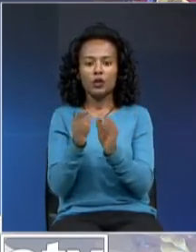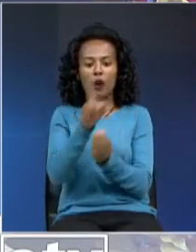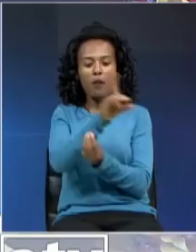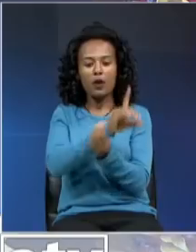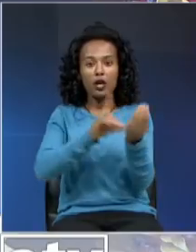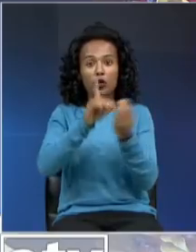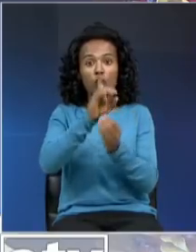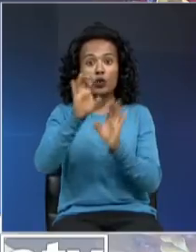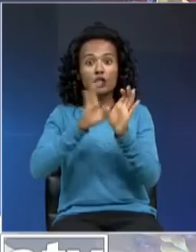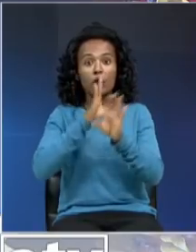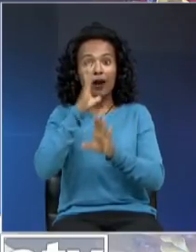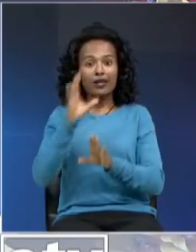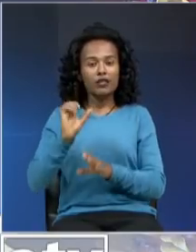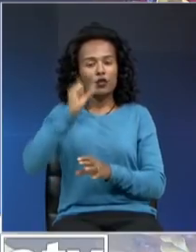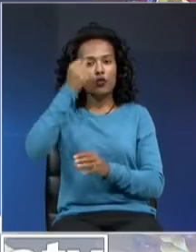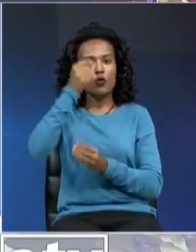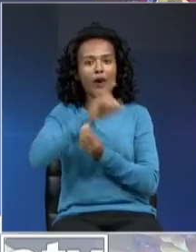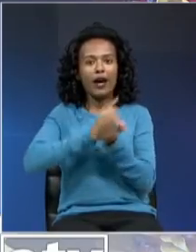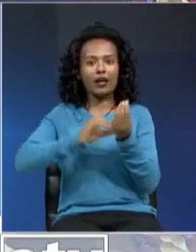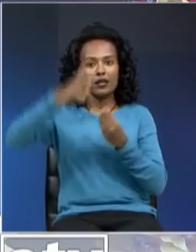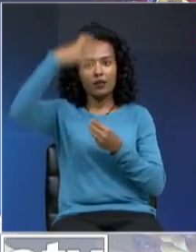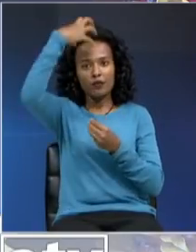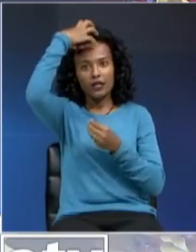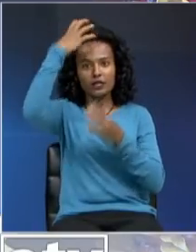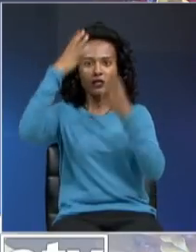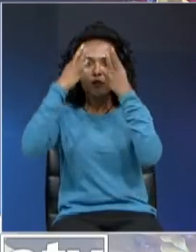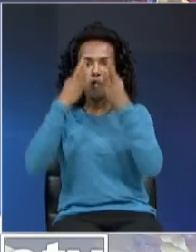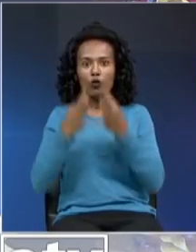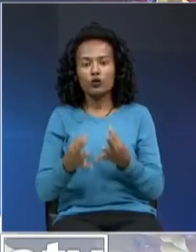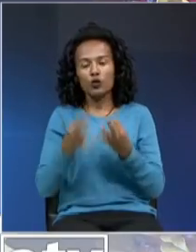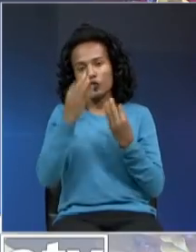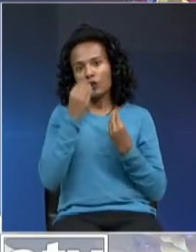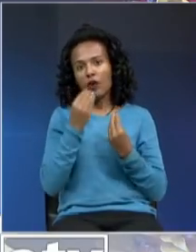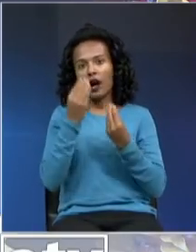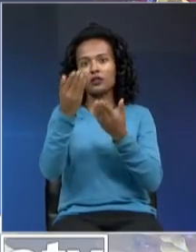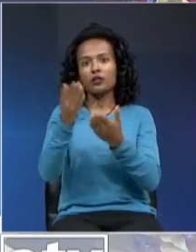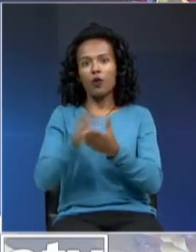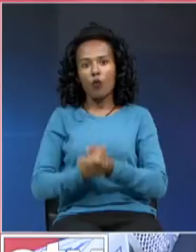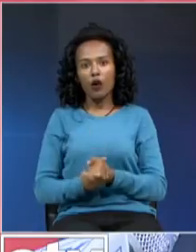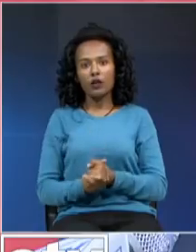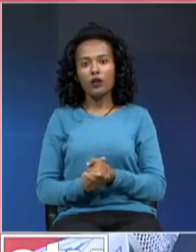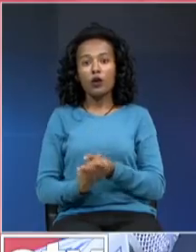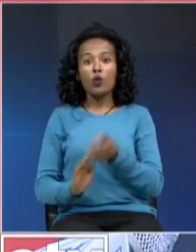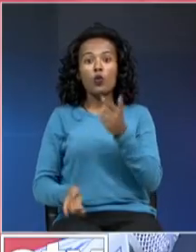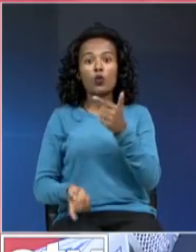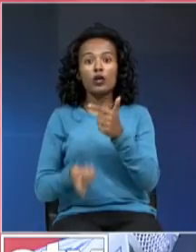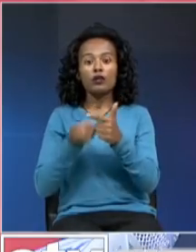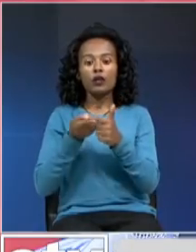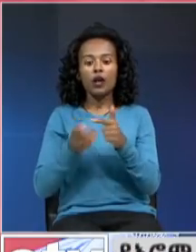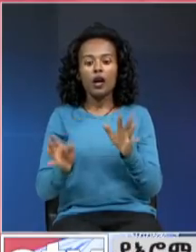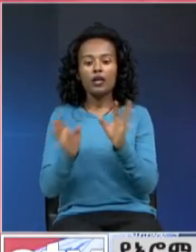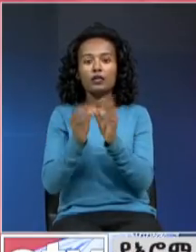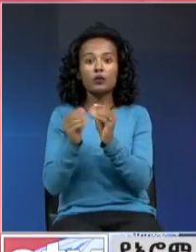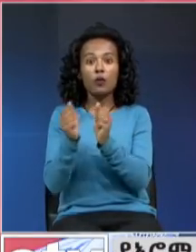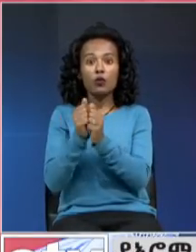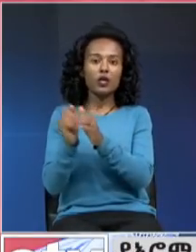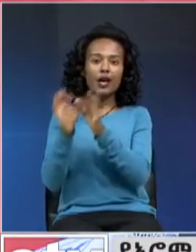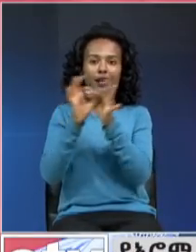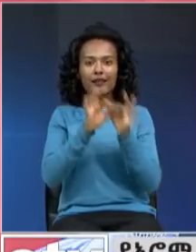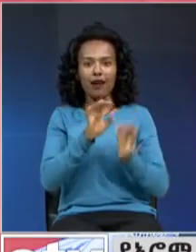በክልሉ እንደማይደረግ የኦሮሚያ ክልል መንግስት መወሰኑንም አስታውቋል። ሁለተኛው ከሰብሰባዎች ጋር የተያያዘ